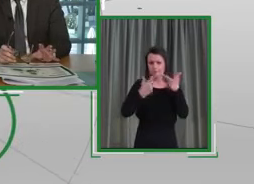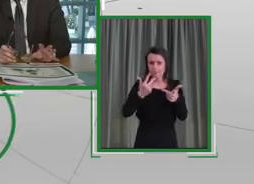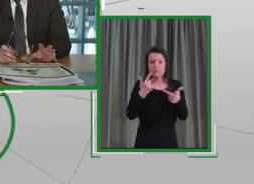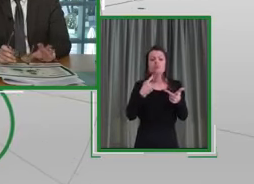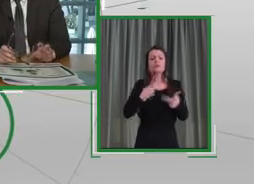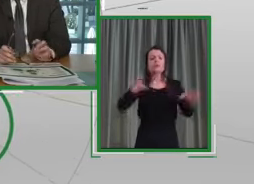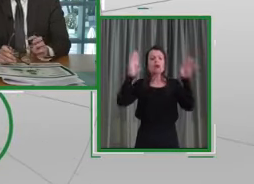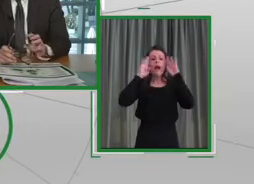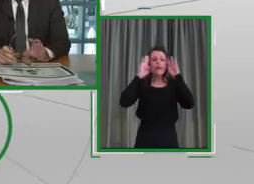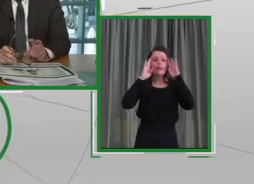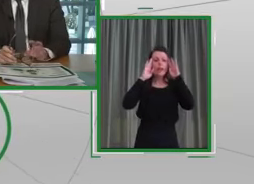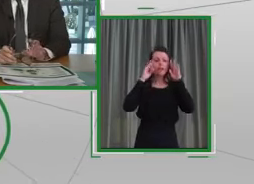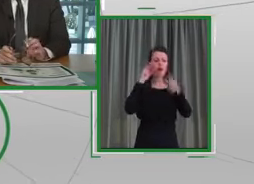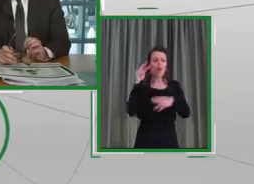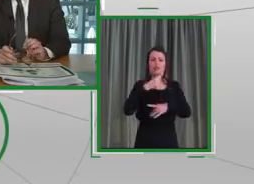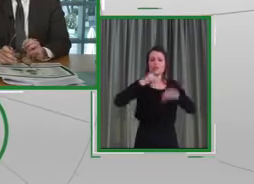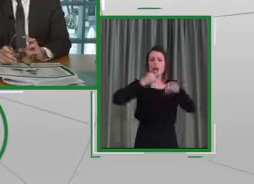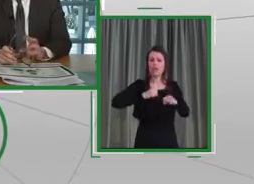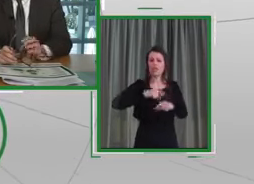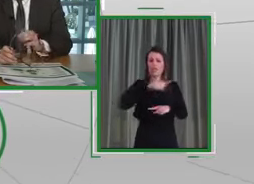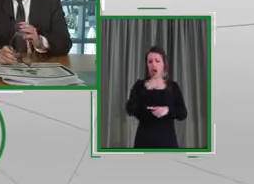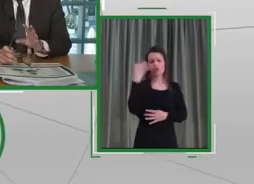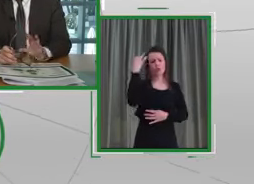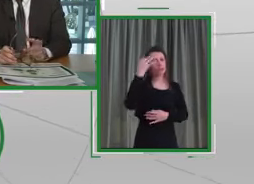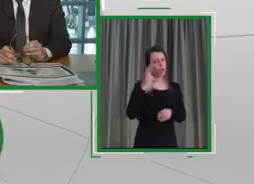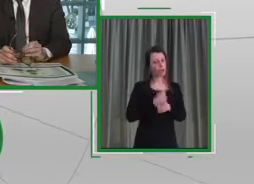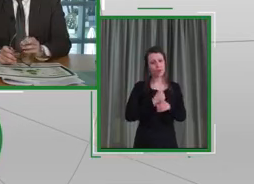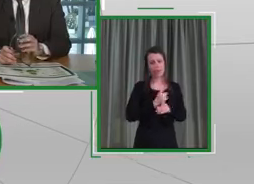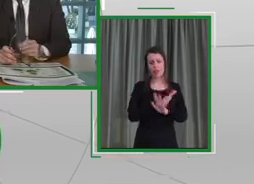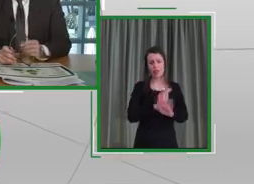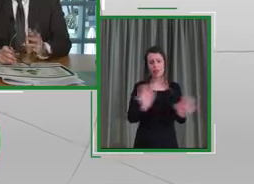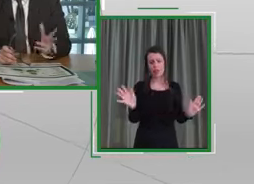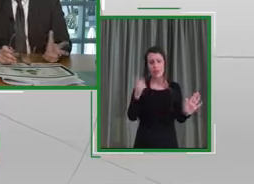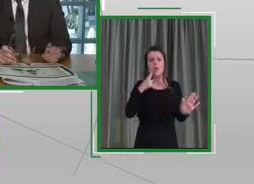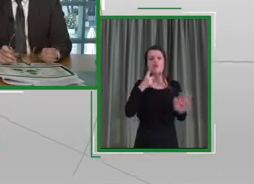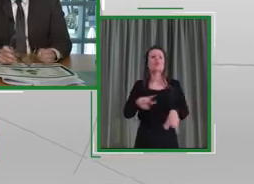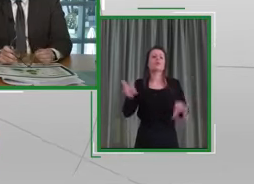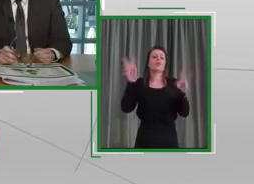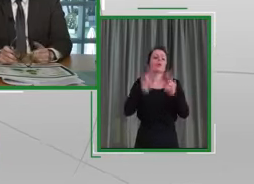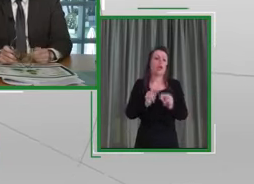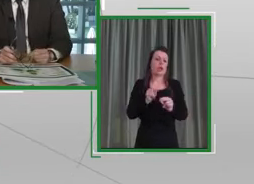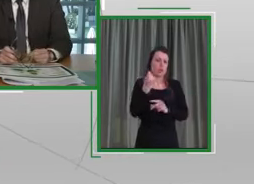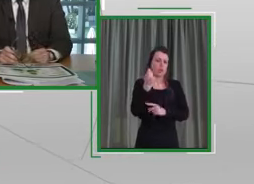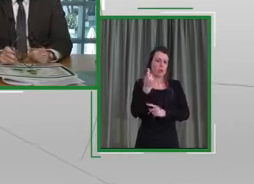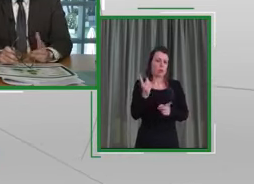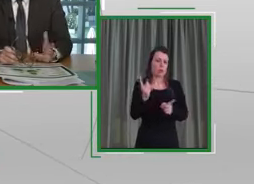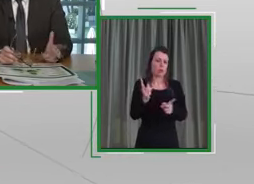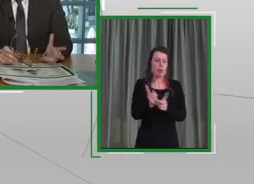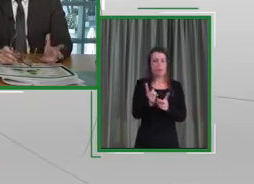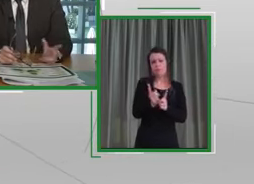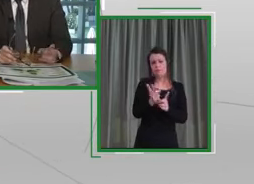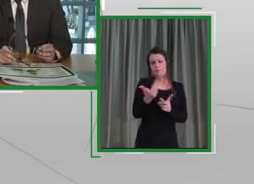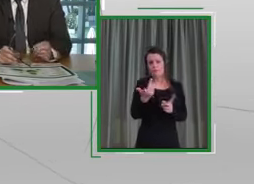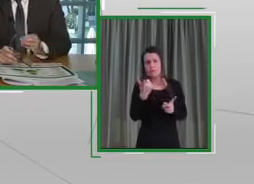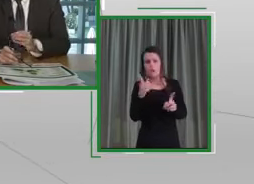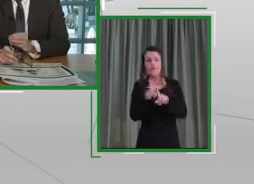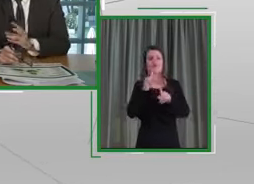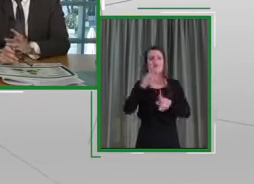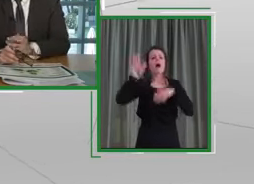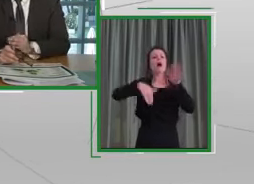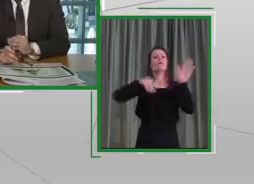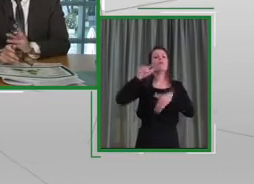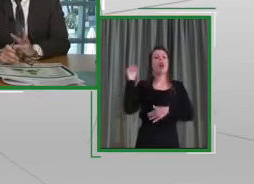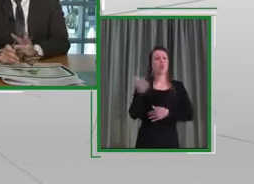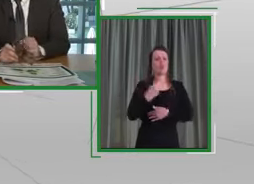sanitario quindi riproponiamo un flash un appello a tutti quanti di